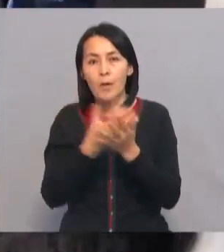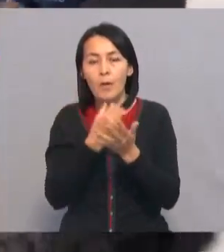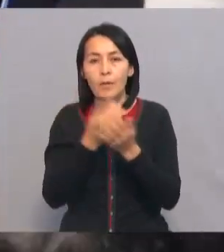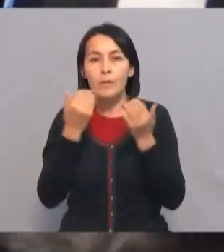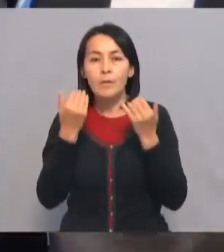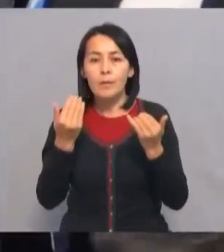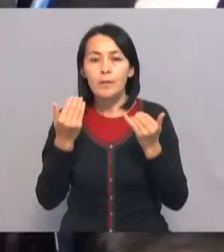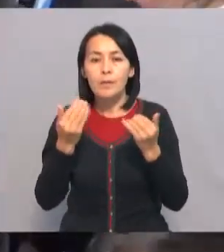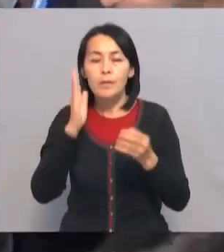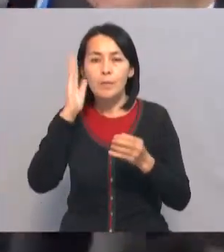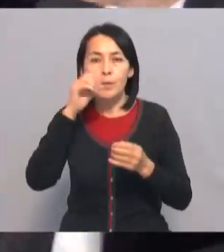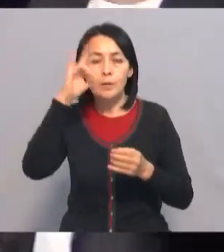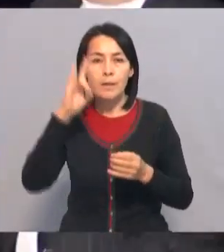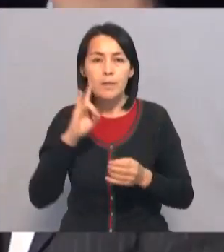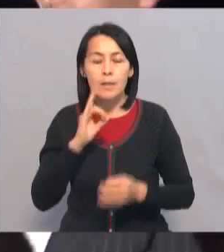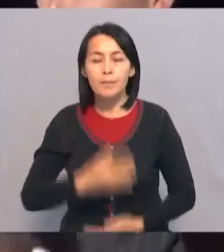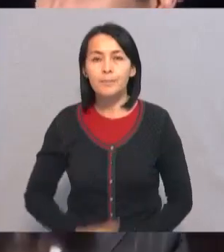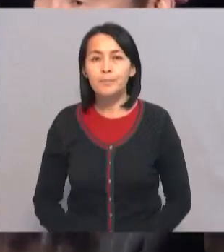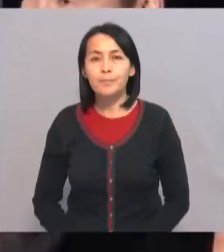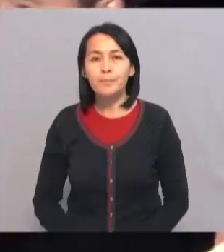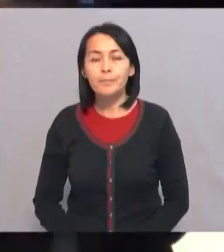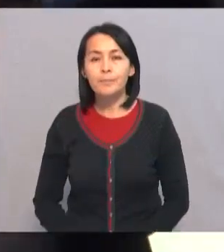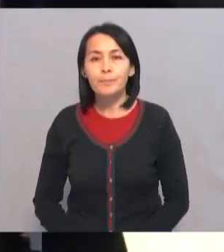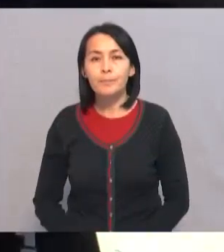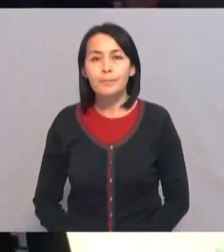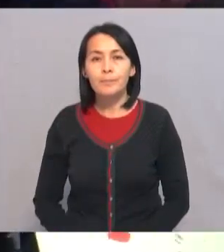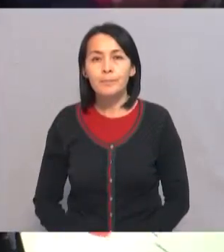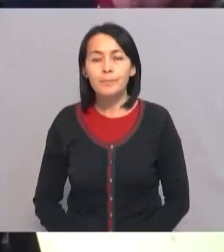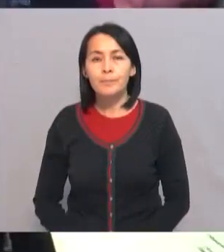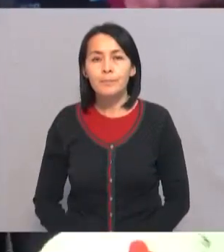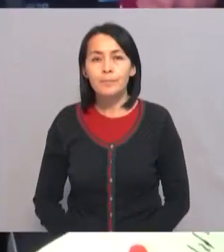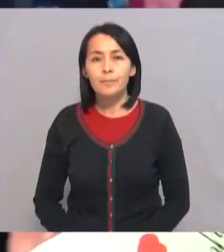сопутствует им. Вперед, Казахстан! Аружан Жаринбаева, Диана Али, Казы. Новости.